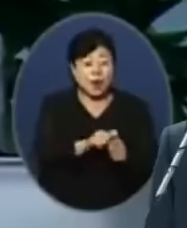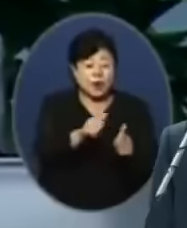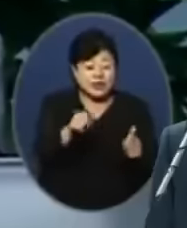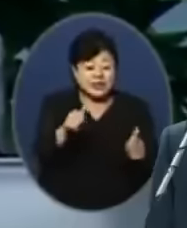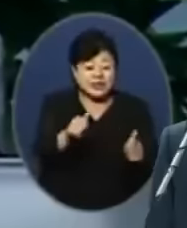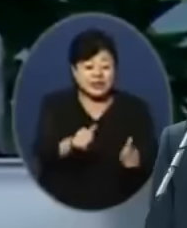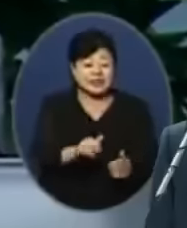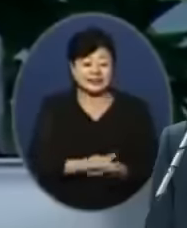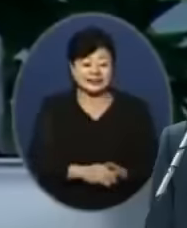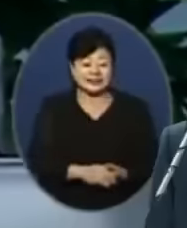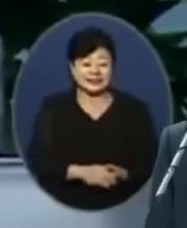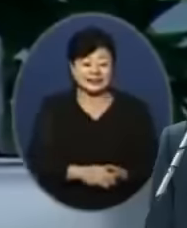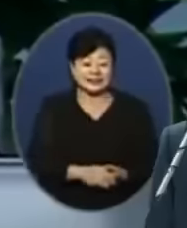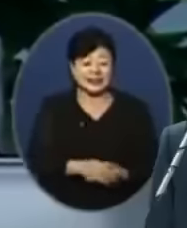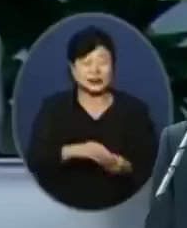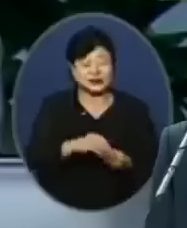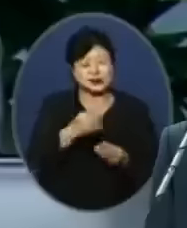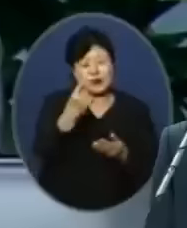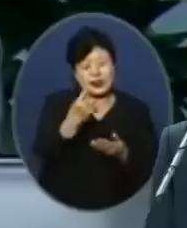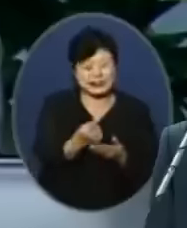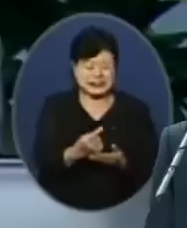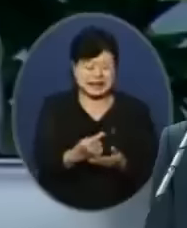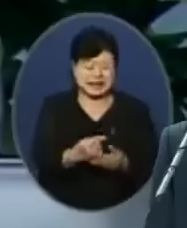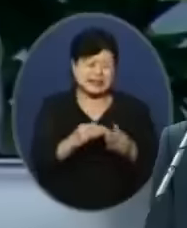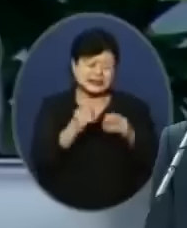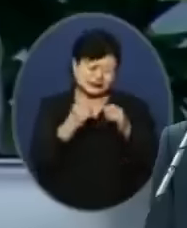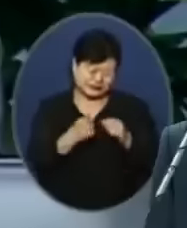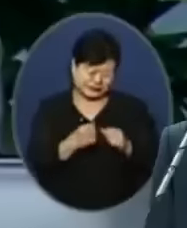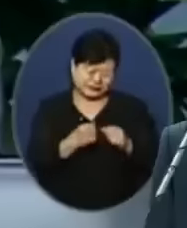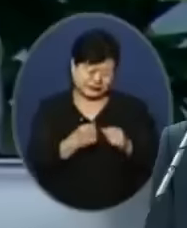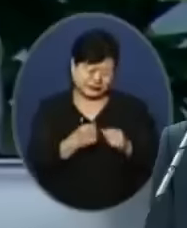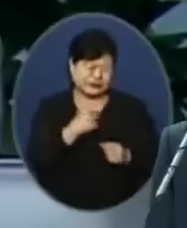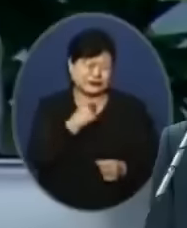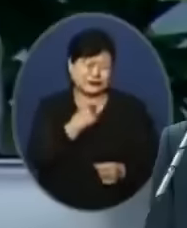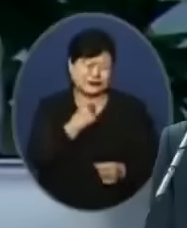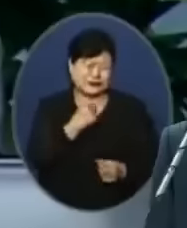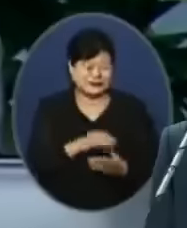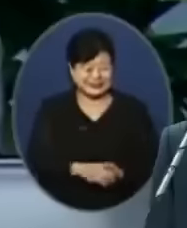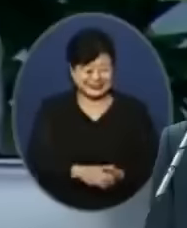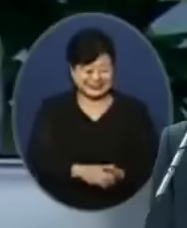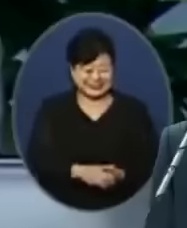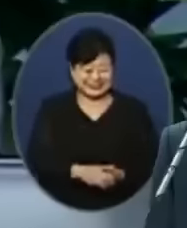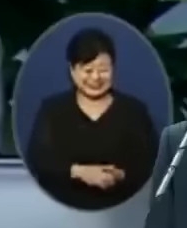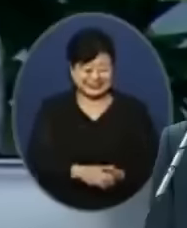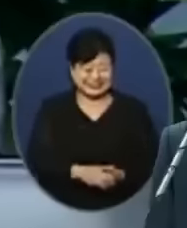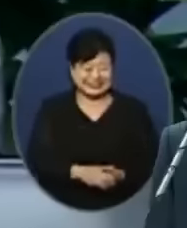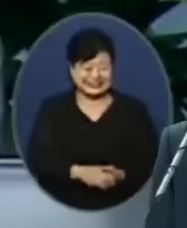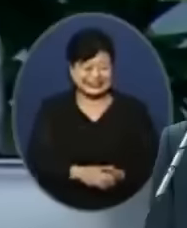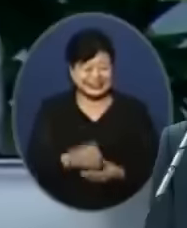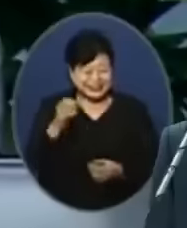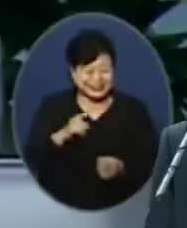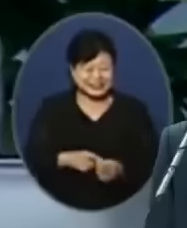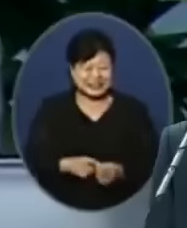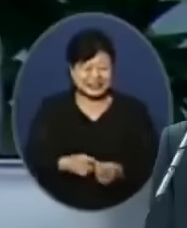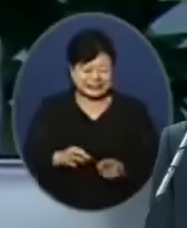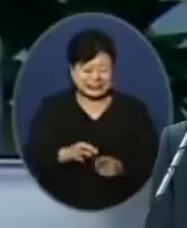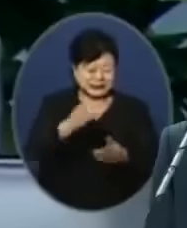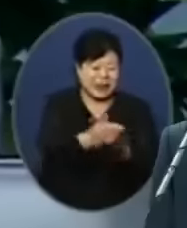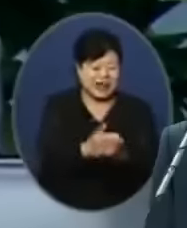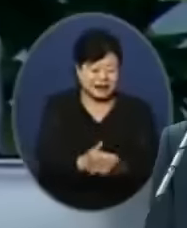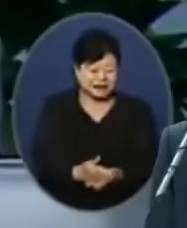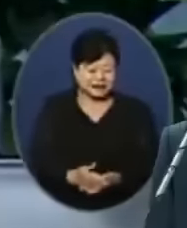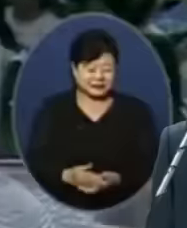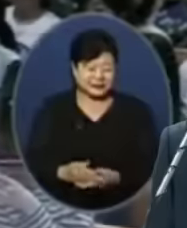자아가 아이고 추석도 왔고 했는데 그냥 집에서 있으면 좋겠다. 그러면 영적 자아가 잔소리 말고 육적